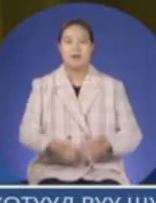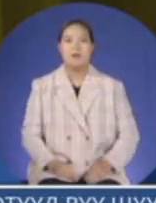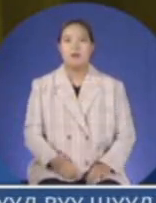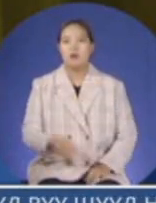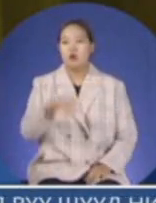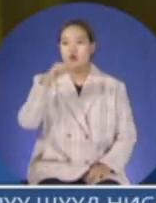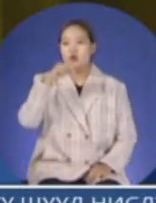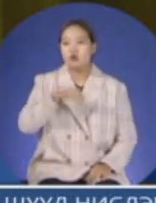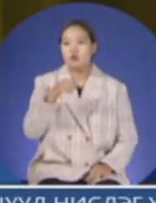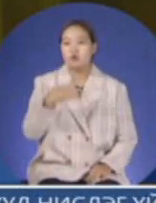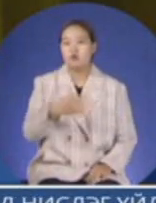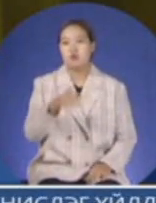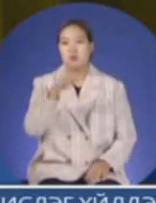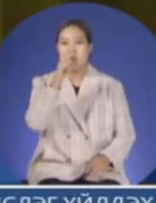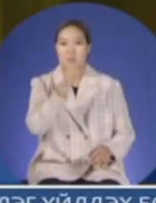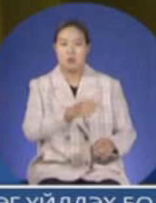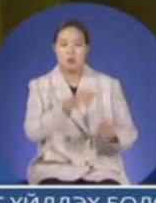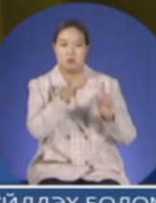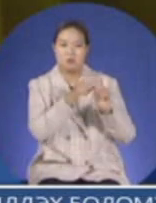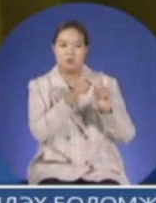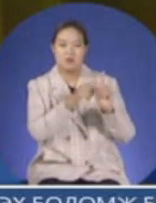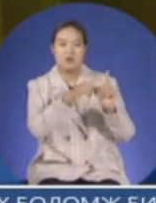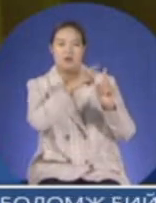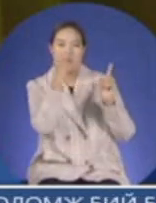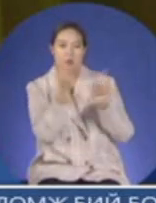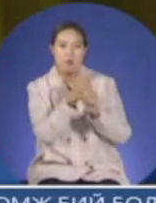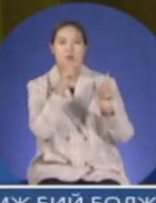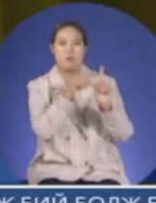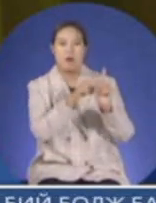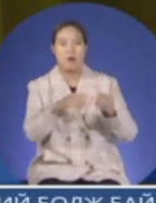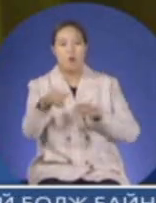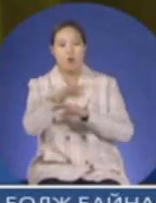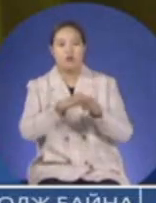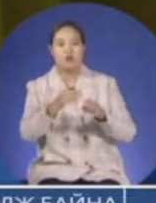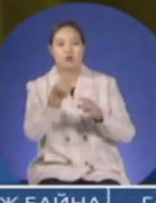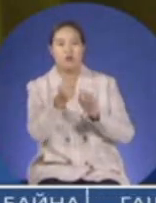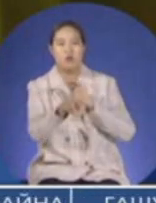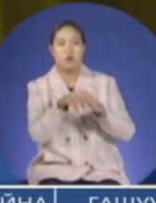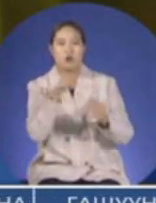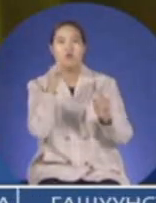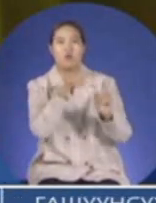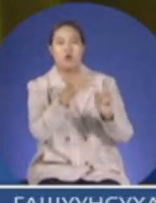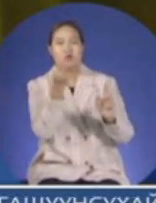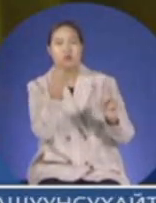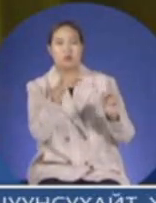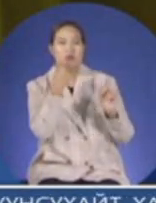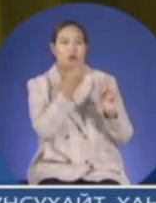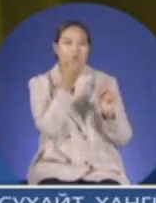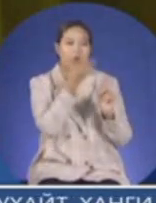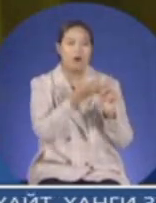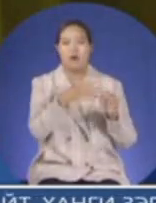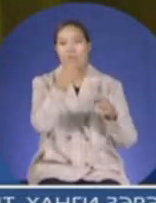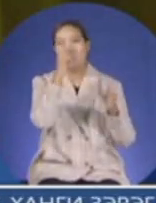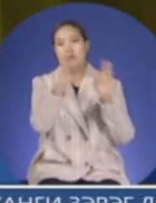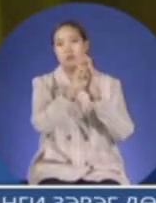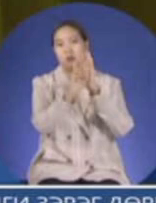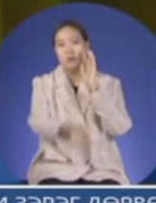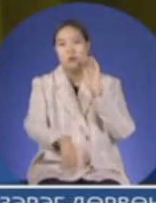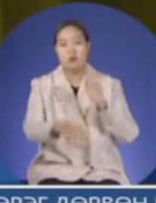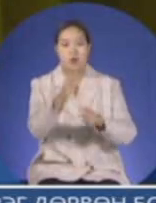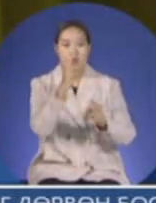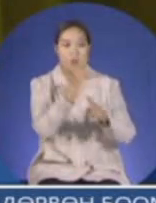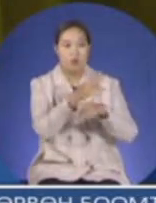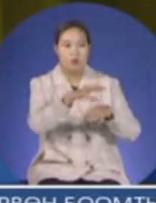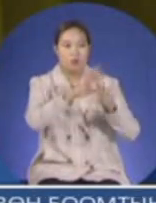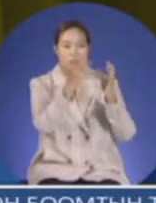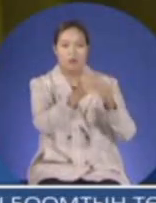Өнөөдрийн байдлаар энэ хүн ийм гин буруутай улсад төчнөө төгрөгний хохирол учруулжээ гэдгийг шууд хэлэх боломжгүй бөгөөд хуулийн байгууллага нотлох